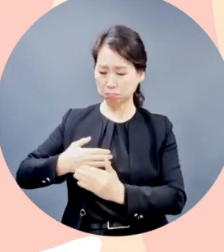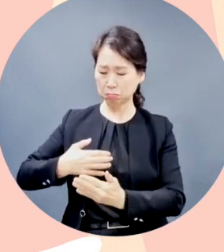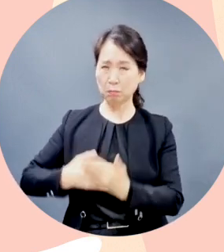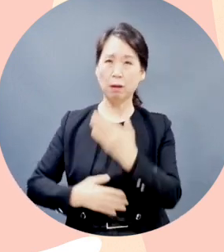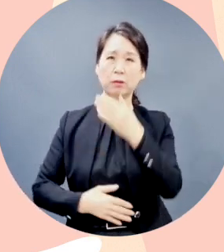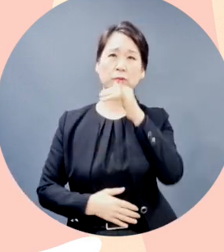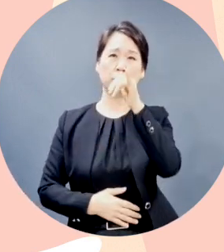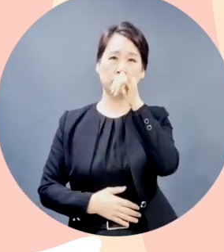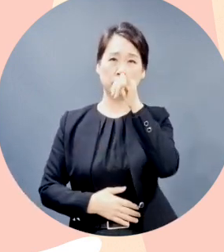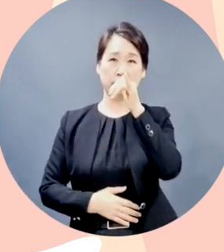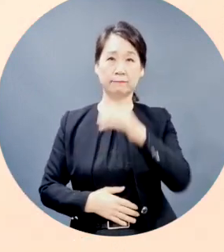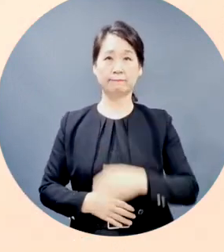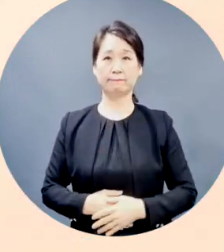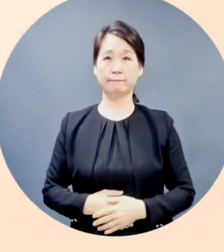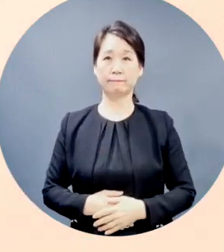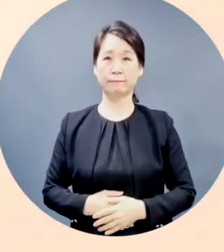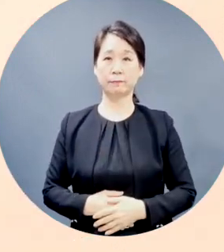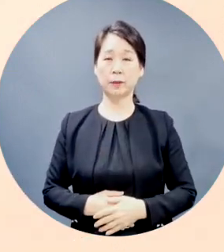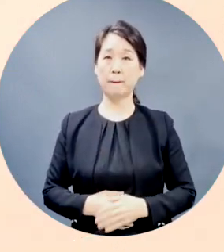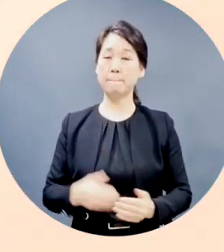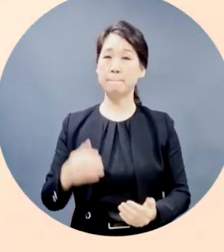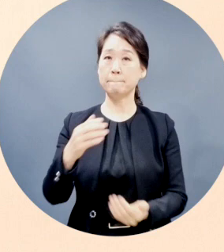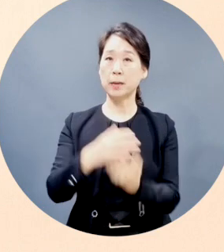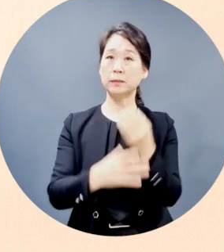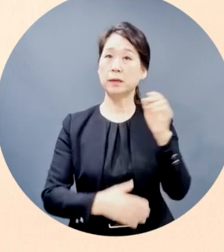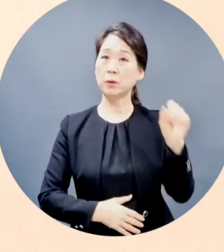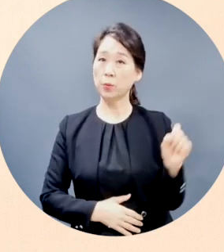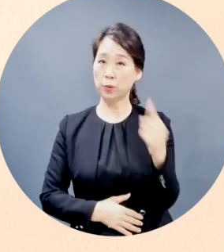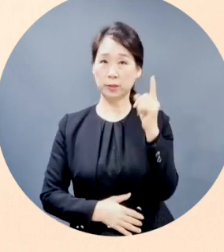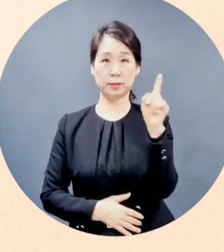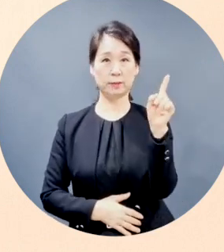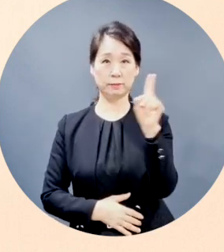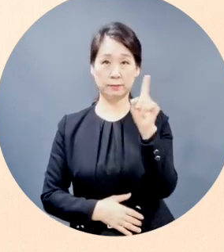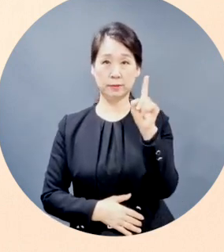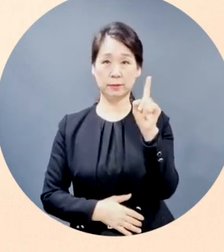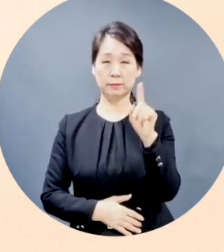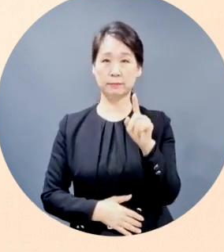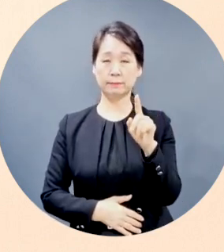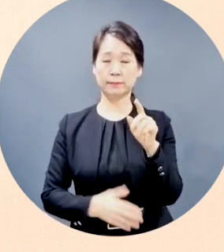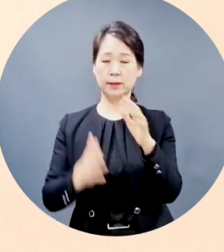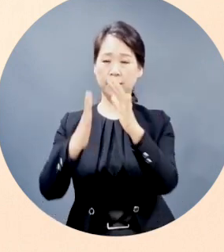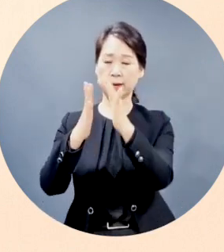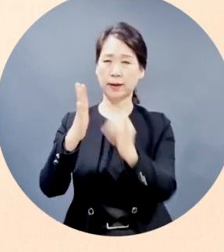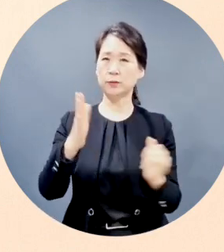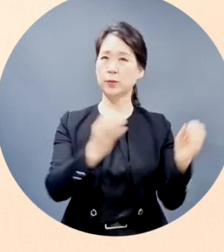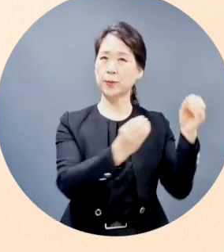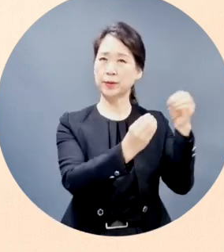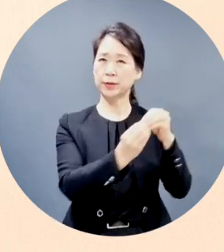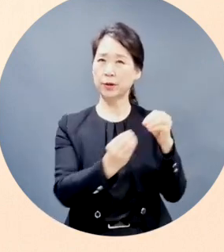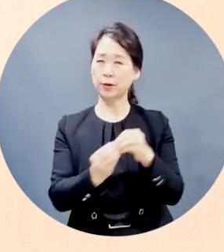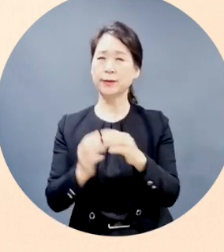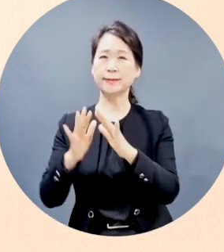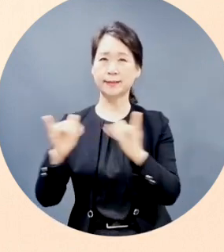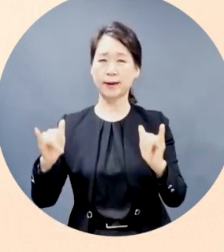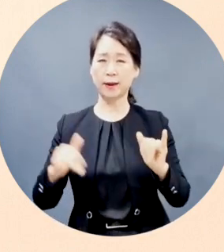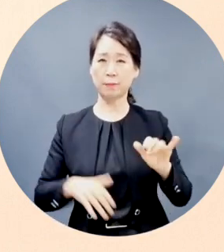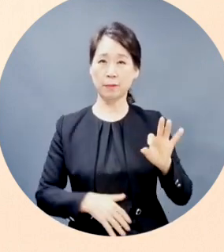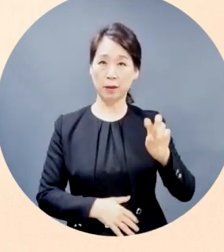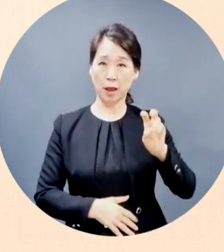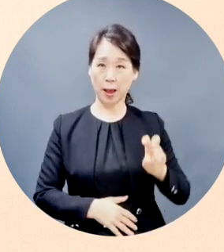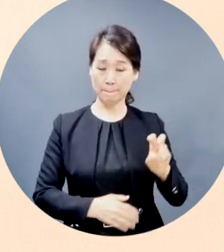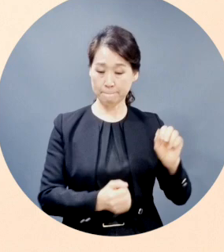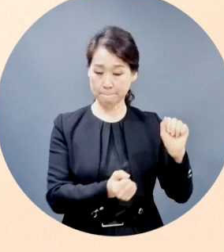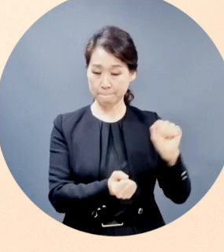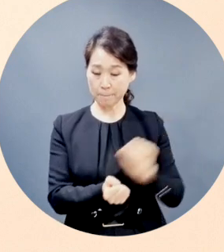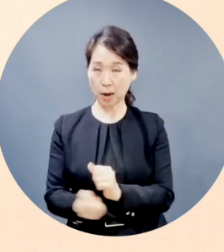있습니다. 유방암의 위험 요인을 알아볼까요? 우선 유방암 가족력이 있거나 한쪽 유방에